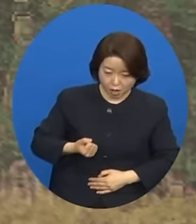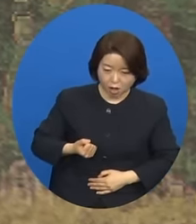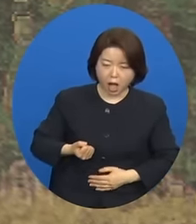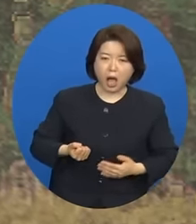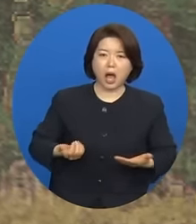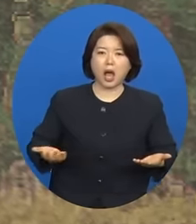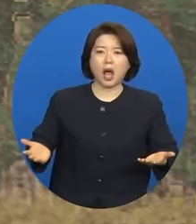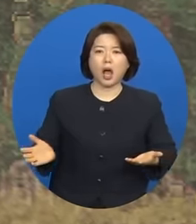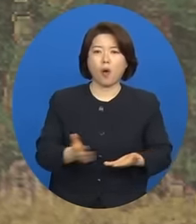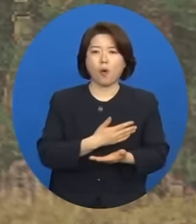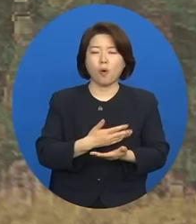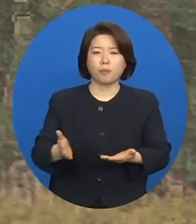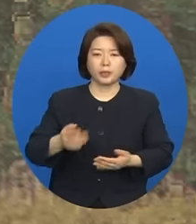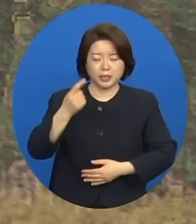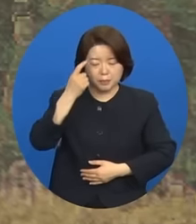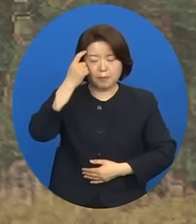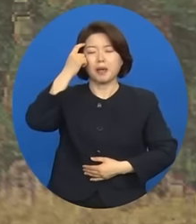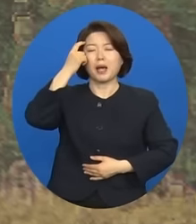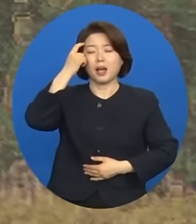깨닫는 사람입니다.